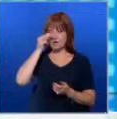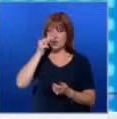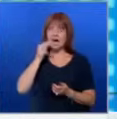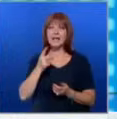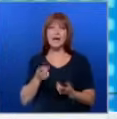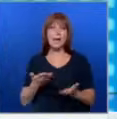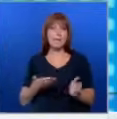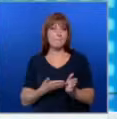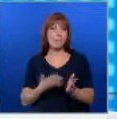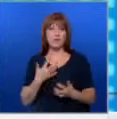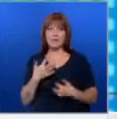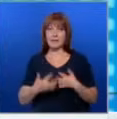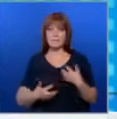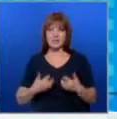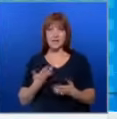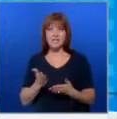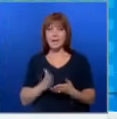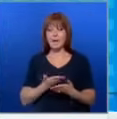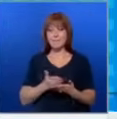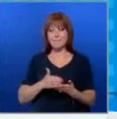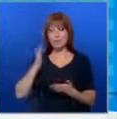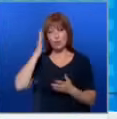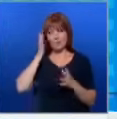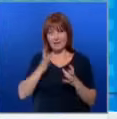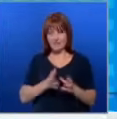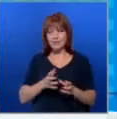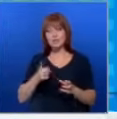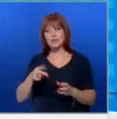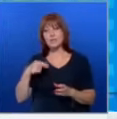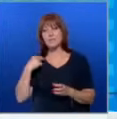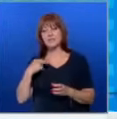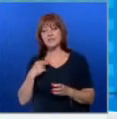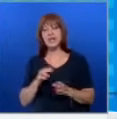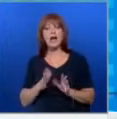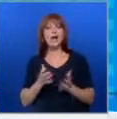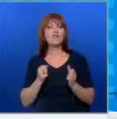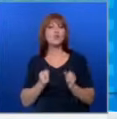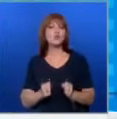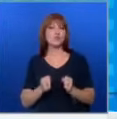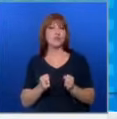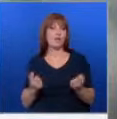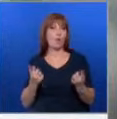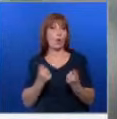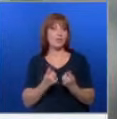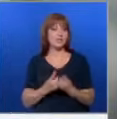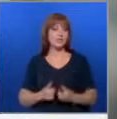стана повод за напрежение между правителството и президента. Какво се очаква от срещата на върха? Прогноза на Тоня